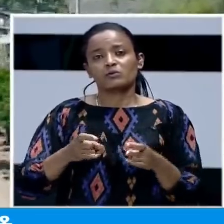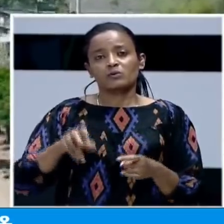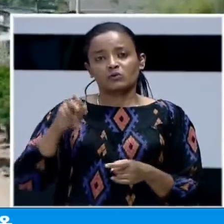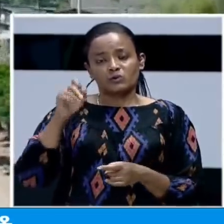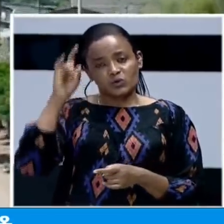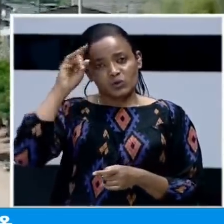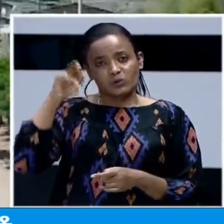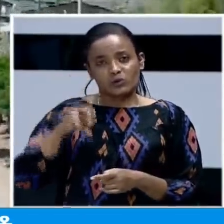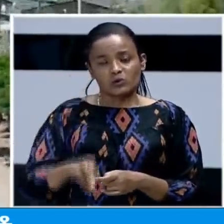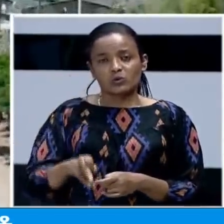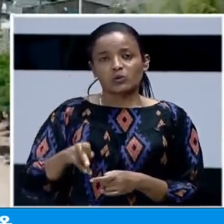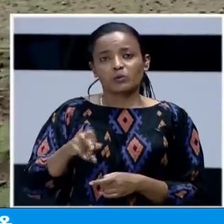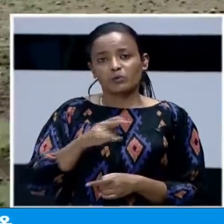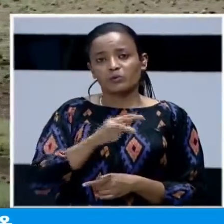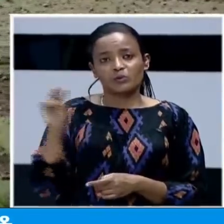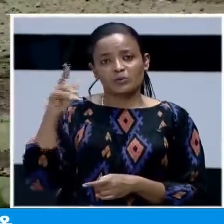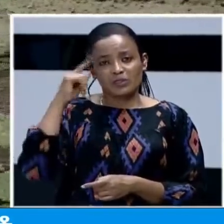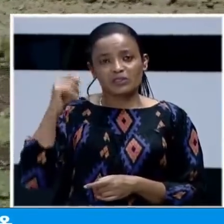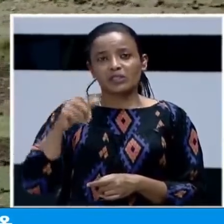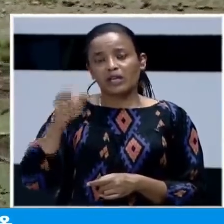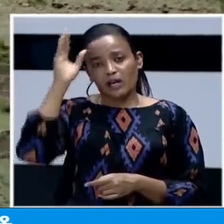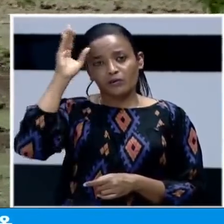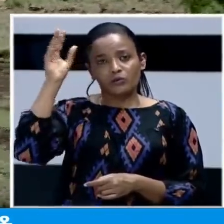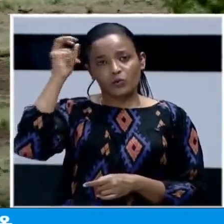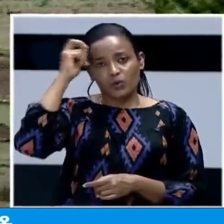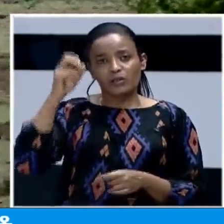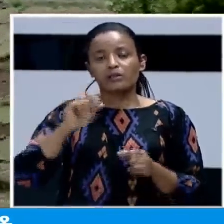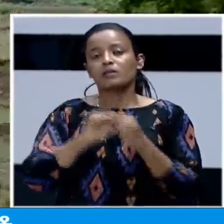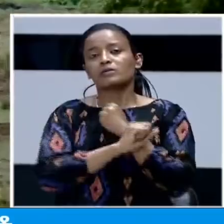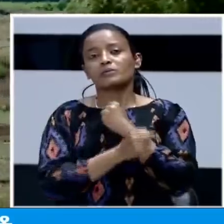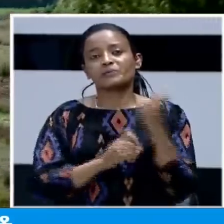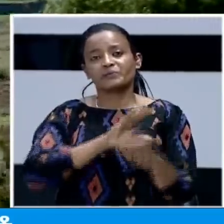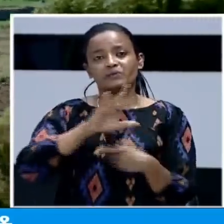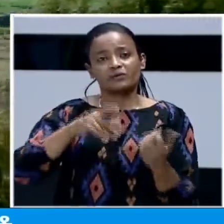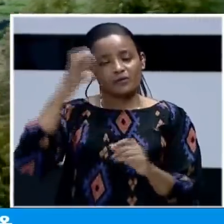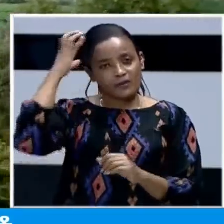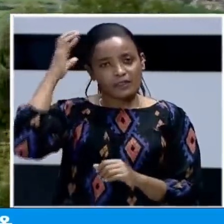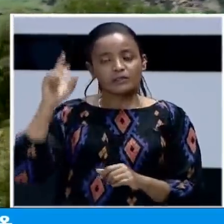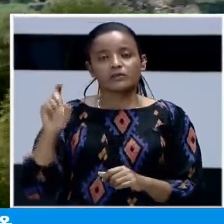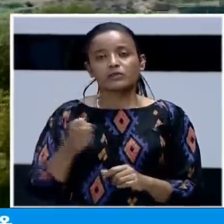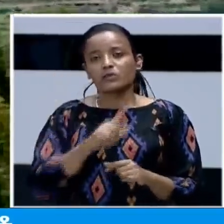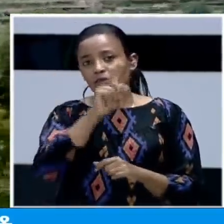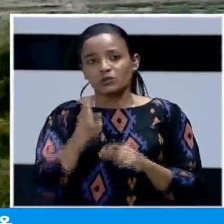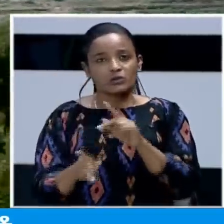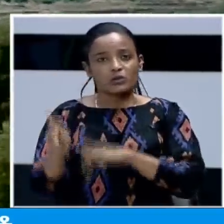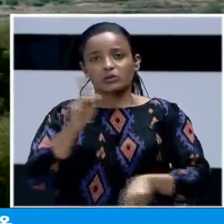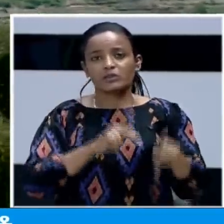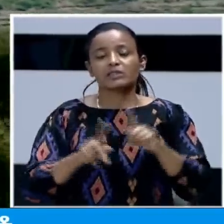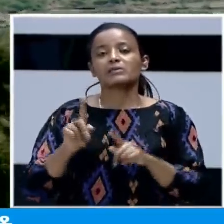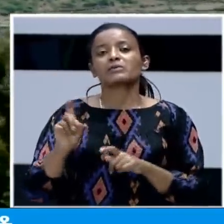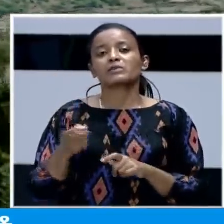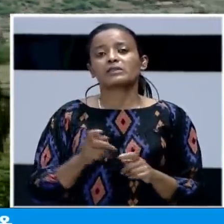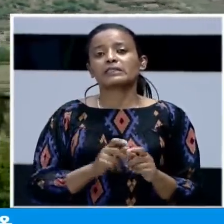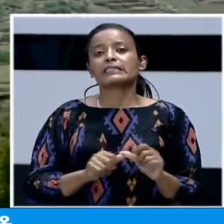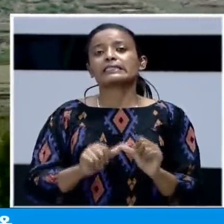مبرق تقرايا أي تهافتو الامو متعاش حدش وردام سلطان كل المنقست يزولو انتوانو حتو حبر السبك ستاوزو خونقنا